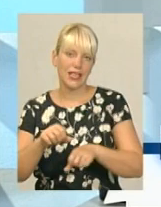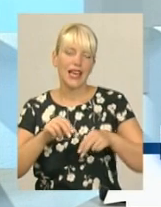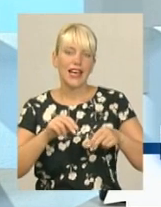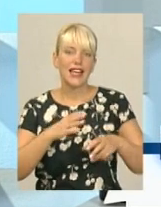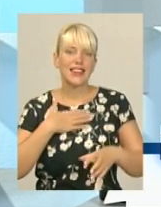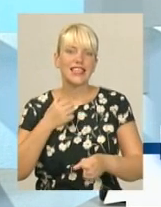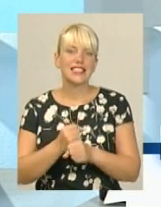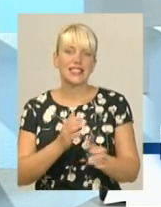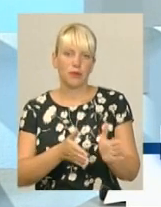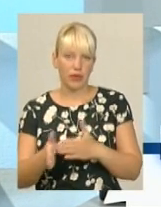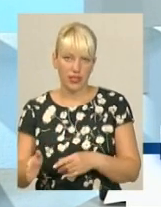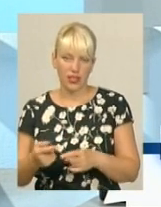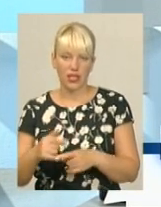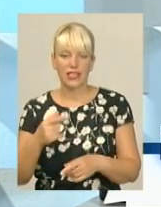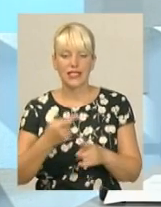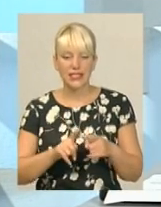ми